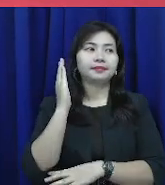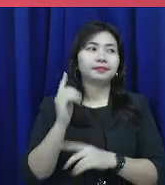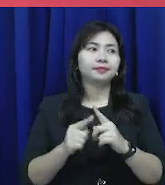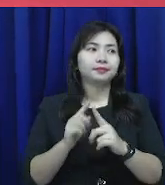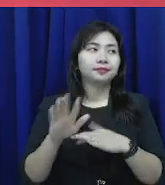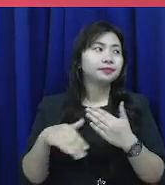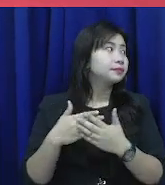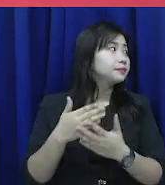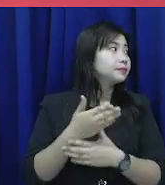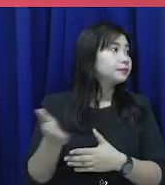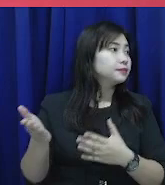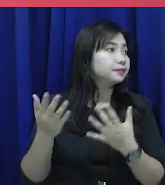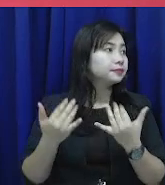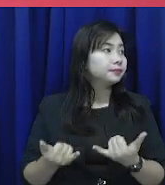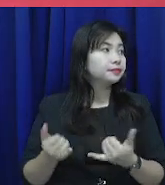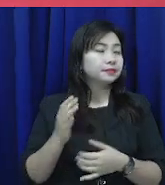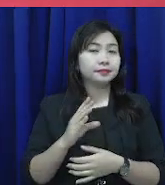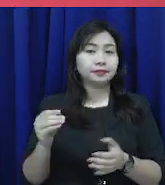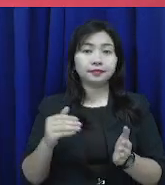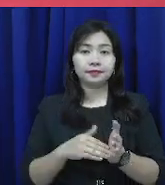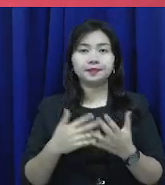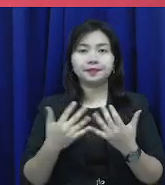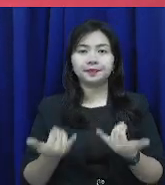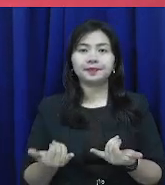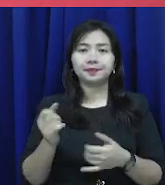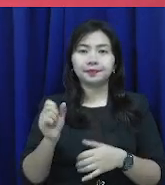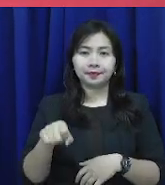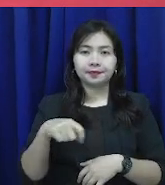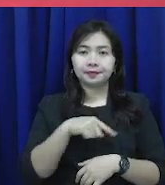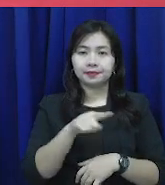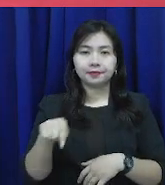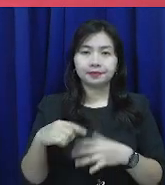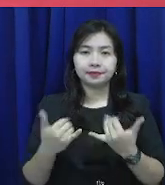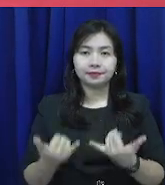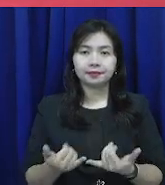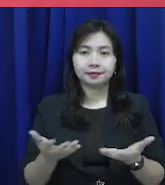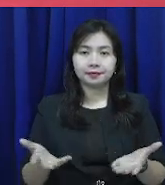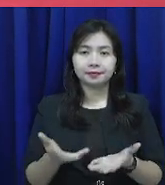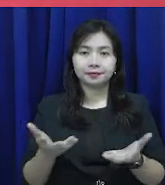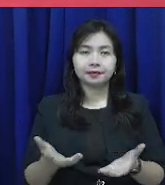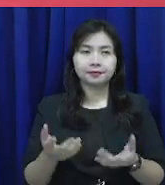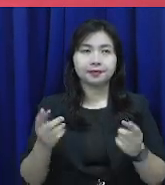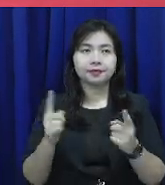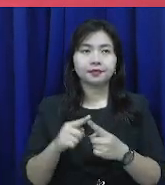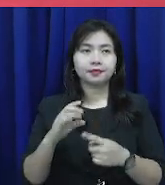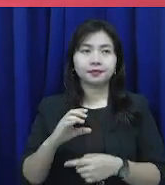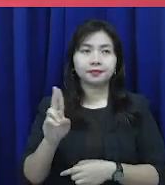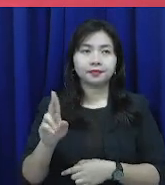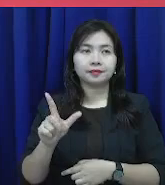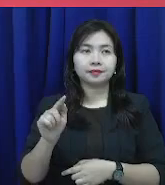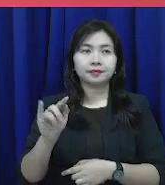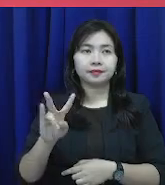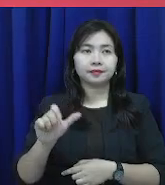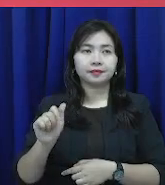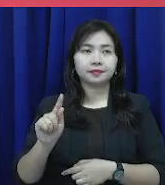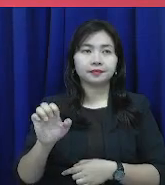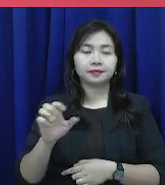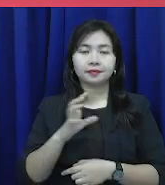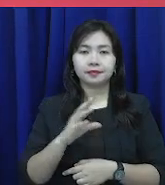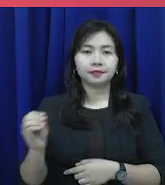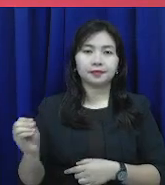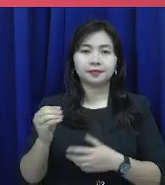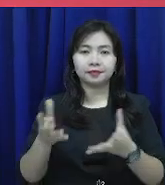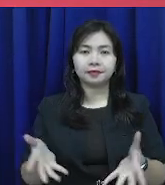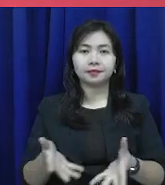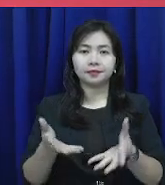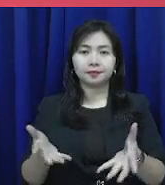po sa inyong lahat So again mga kapatid ay Nandidito po tayo sa topic natin na cultivate and motivate So makikita niyo po